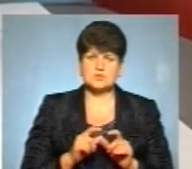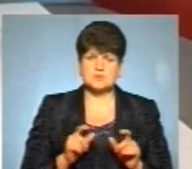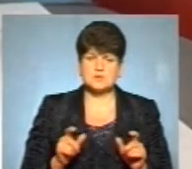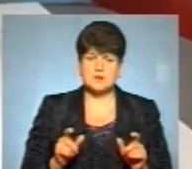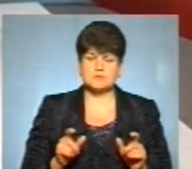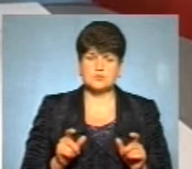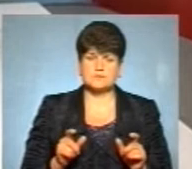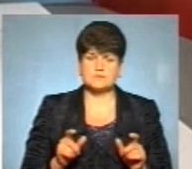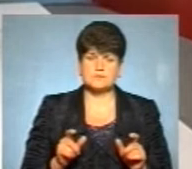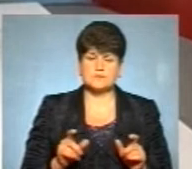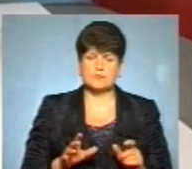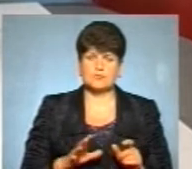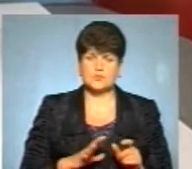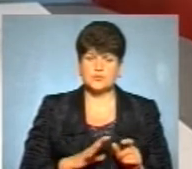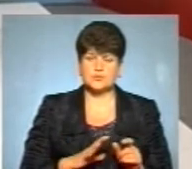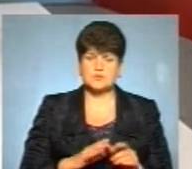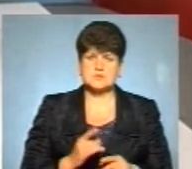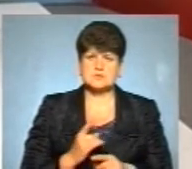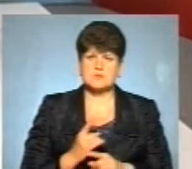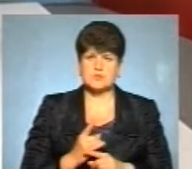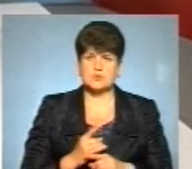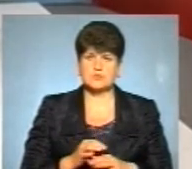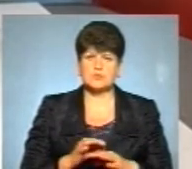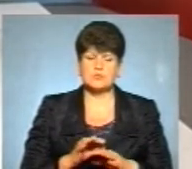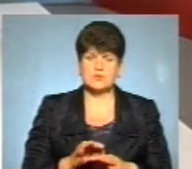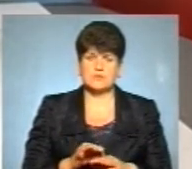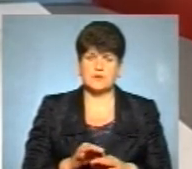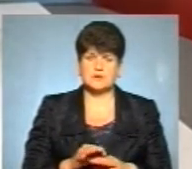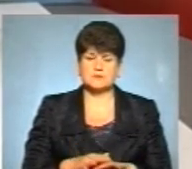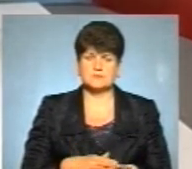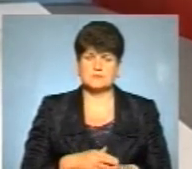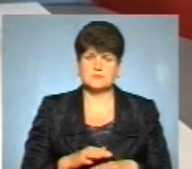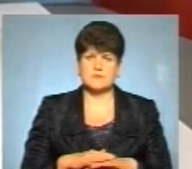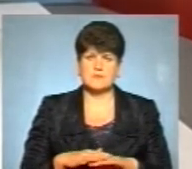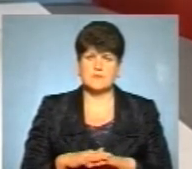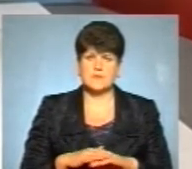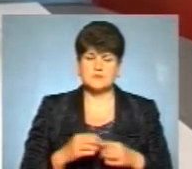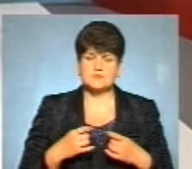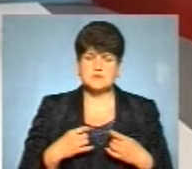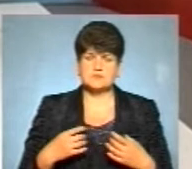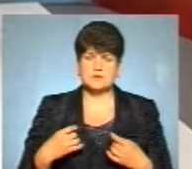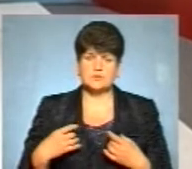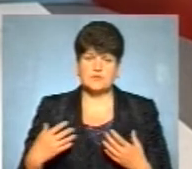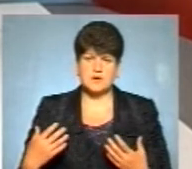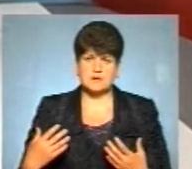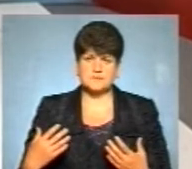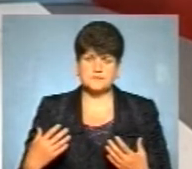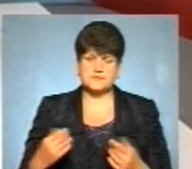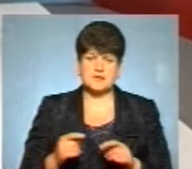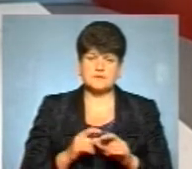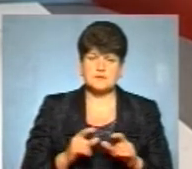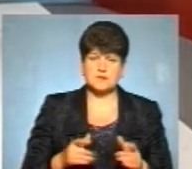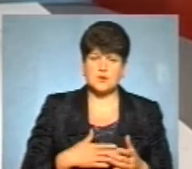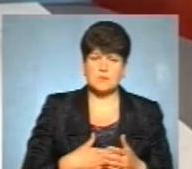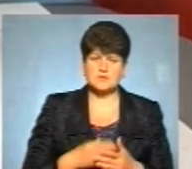оперативного штабу, було заборонено проведення тривалих масових святкувань в закладах